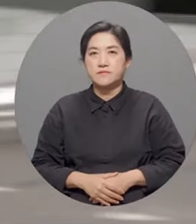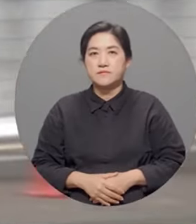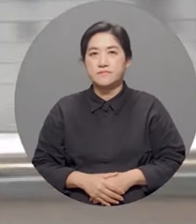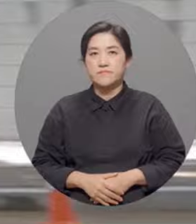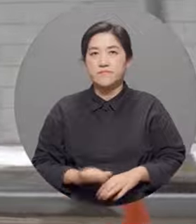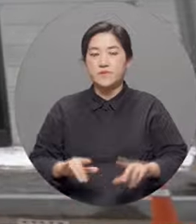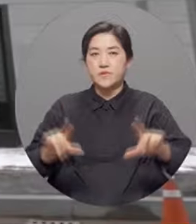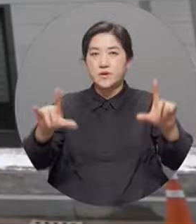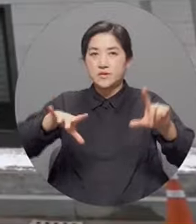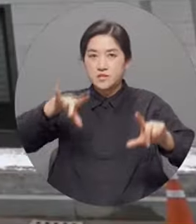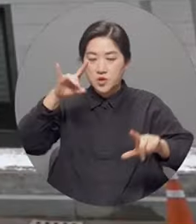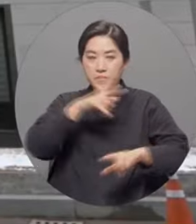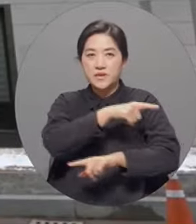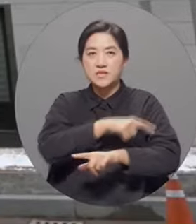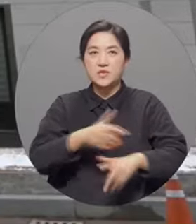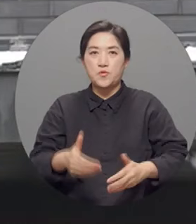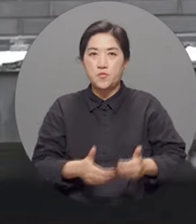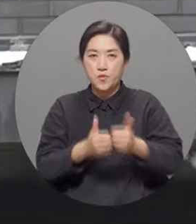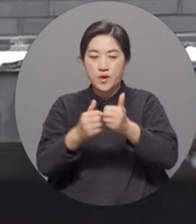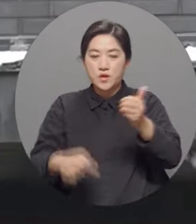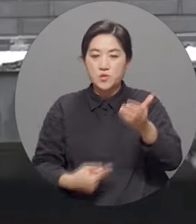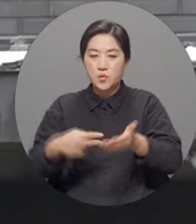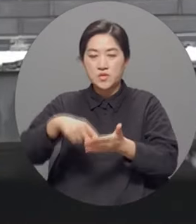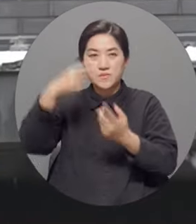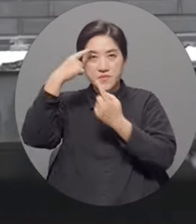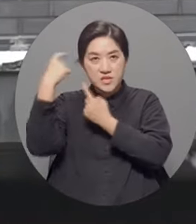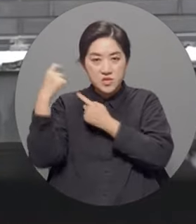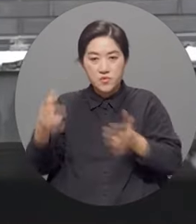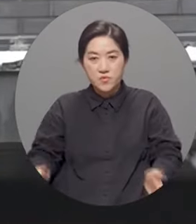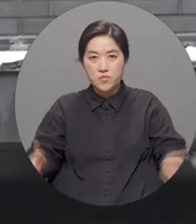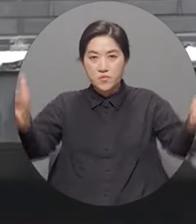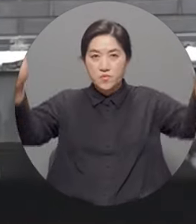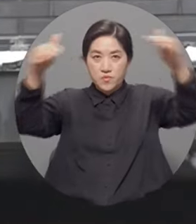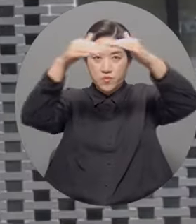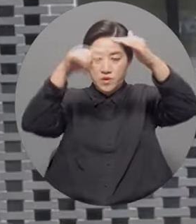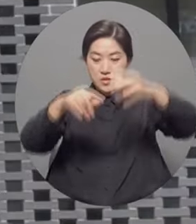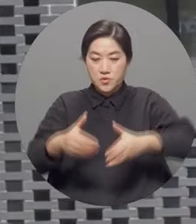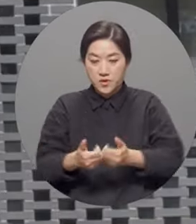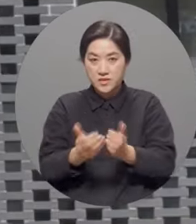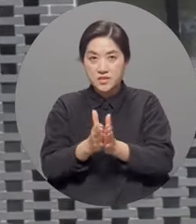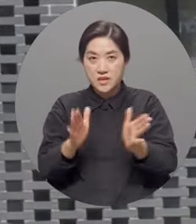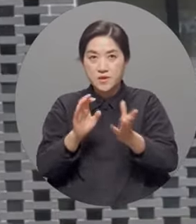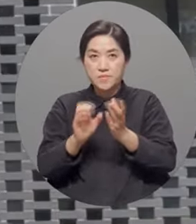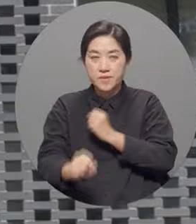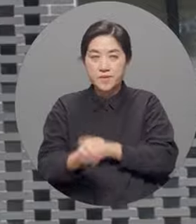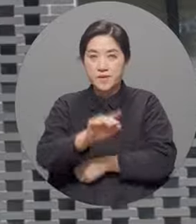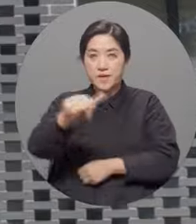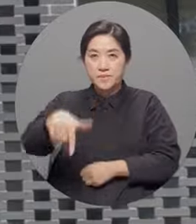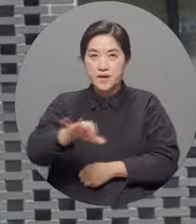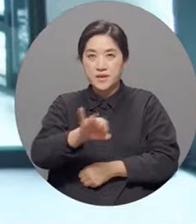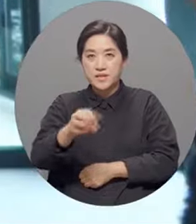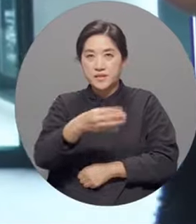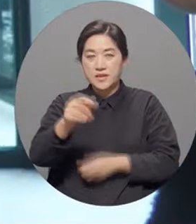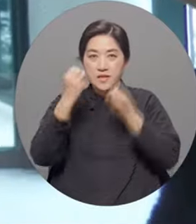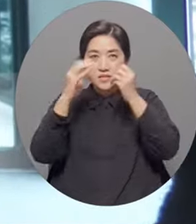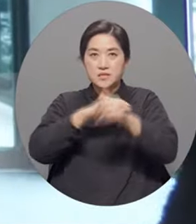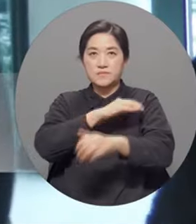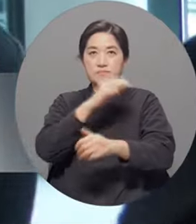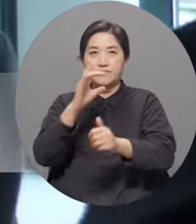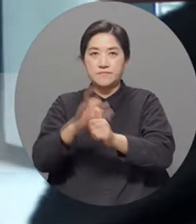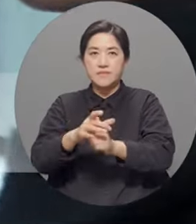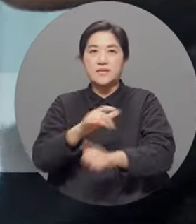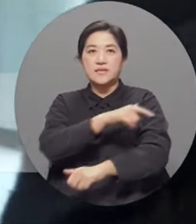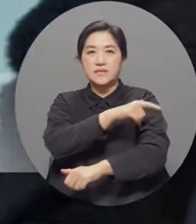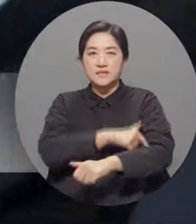올 들어 첫 번째 이사회가 열린 독립기념관. 그런데 회의가 시작되자마자 박이택 신임 이사가 밖으로